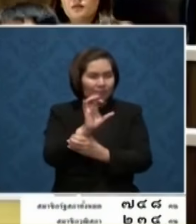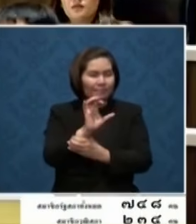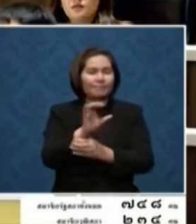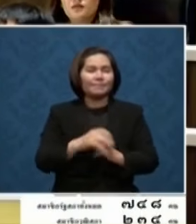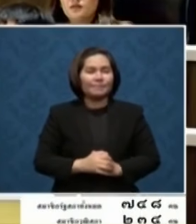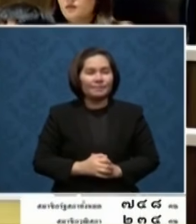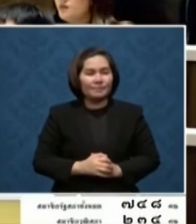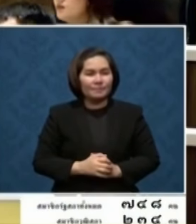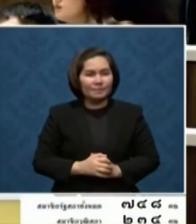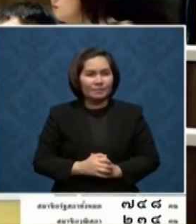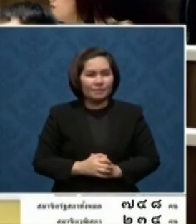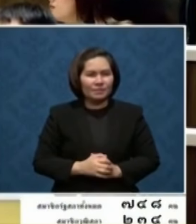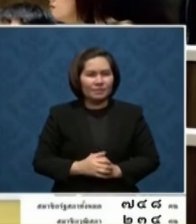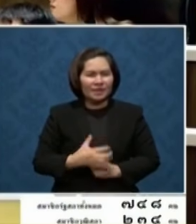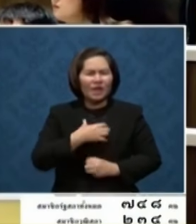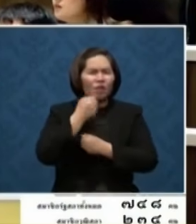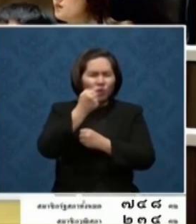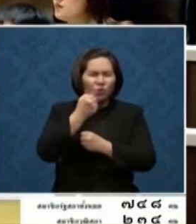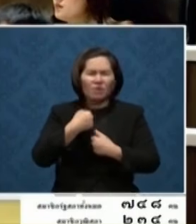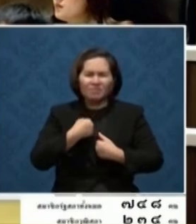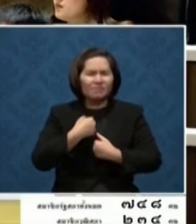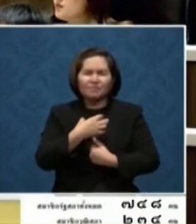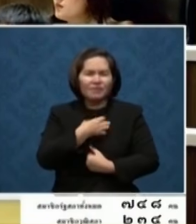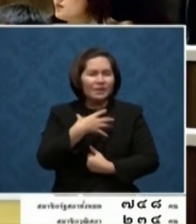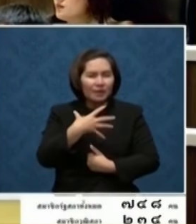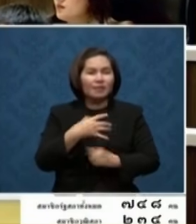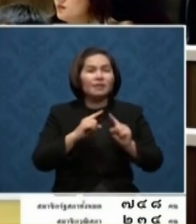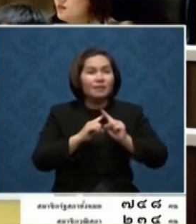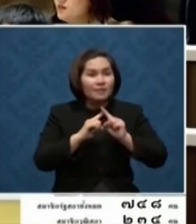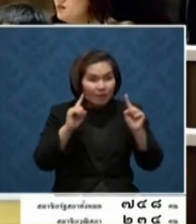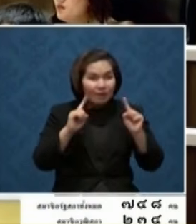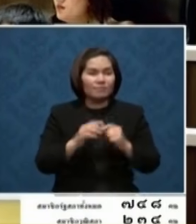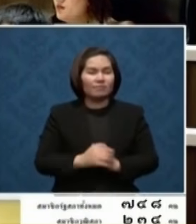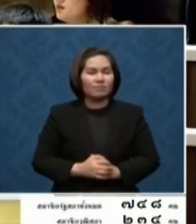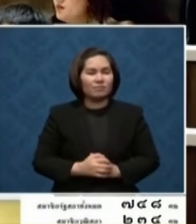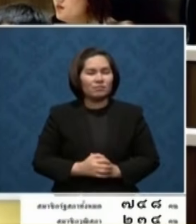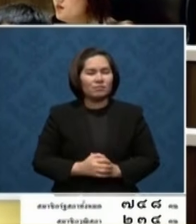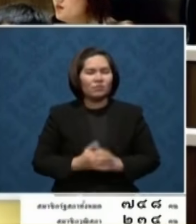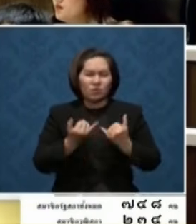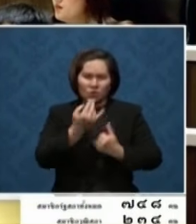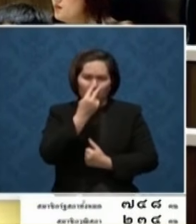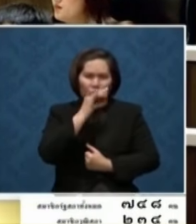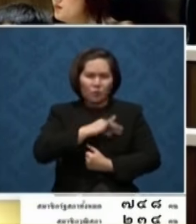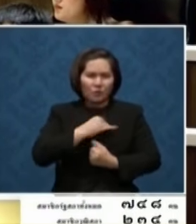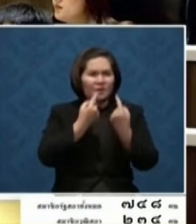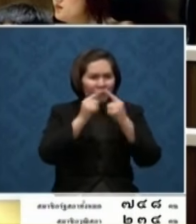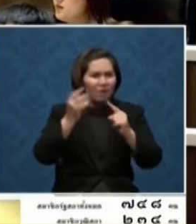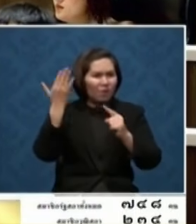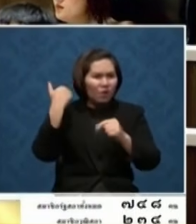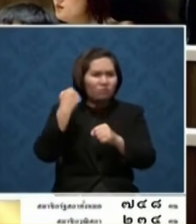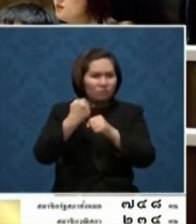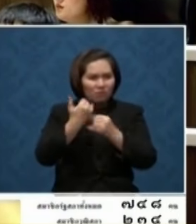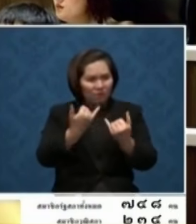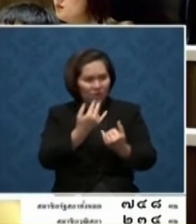ยึดว่าไอ้เนี่ยคือเป็นยติแล้วห้ามเสนอชื่อซ้ำสุดท้ายมันจะกลายเป็นกับดักของพวกคุณเอง